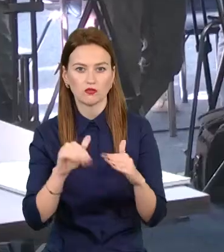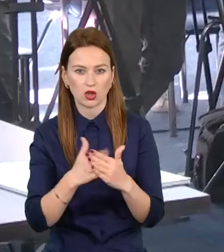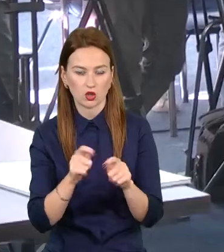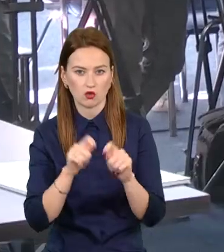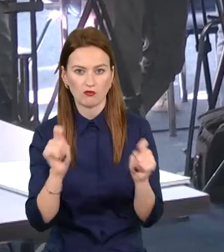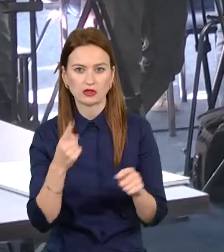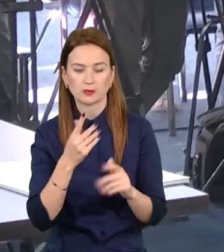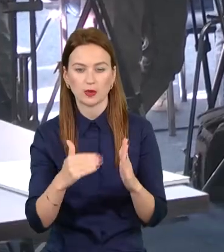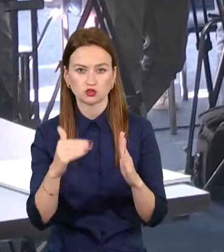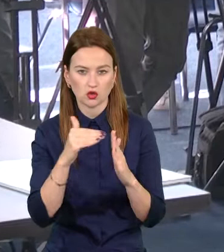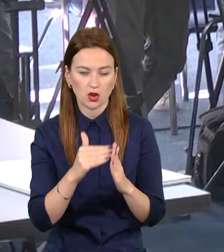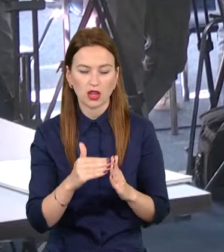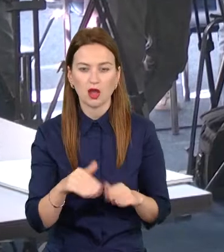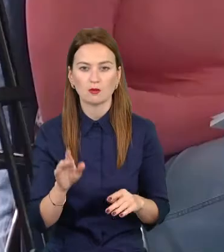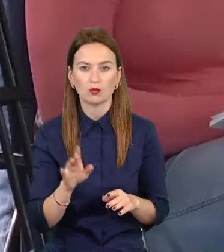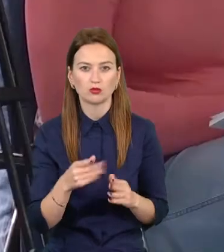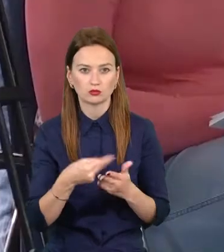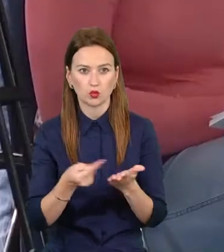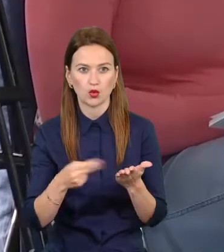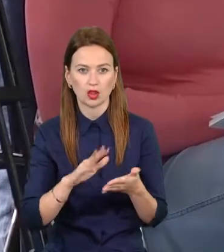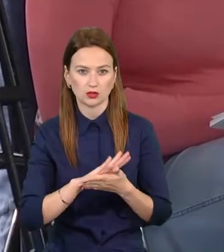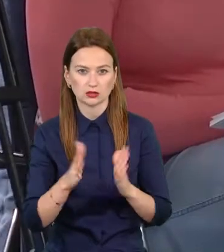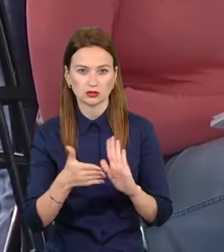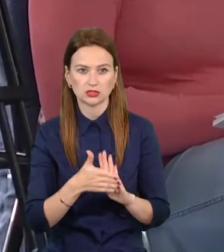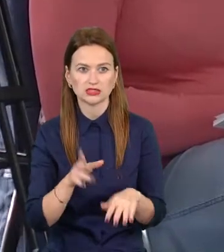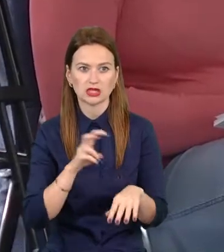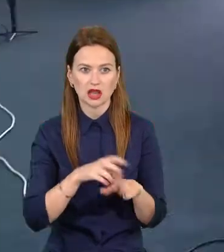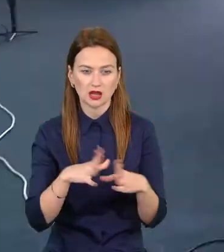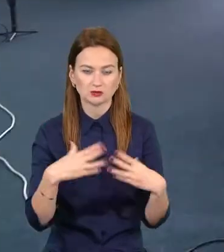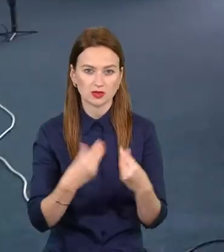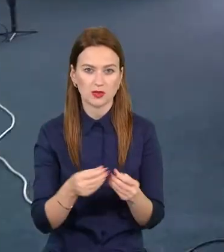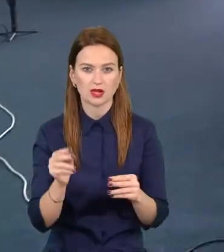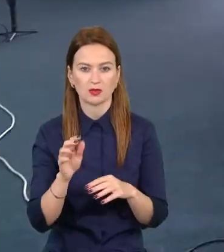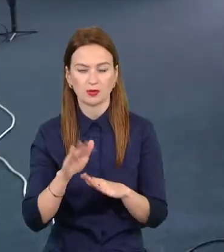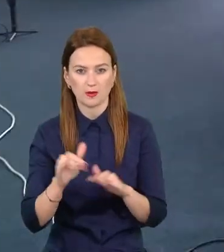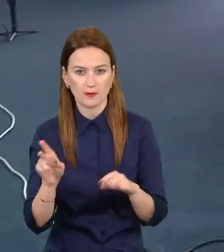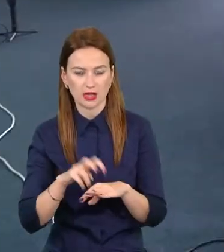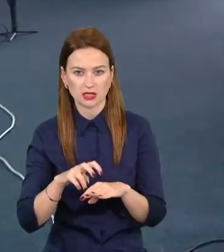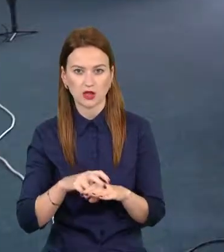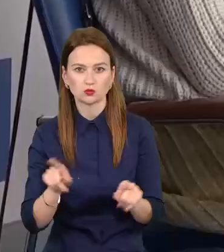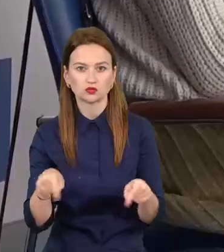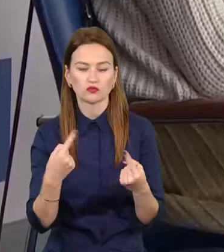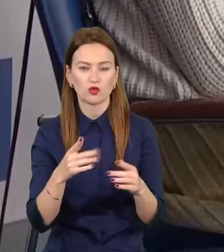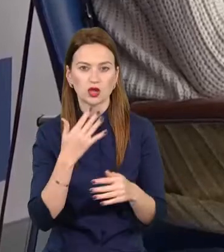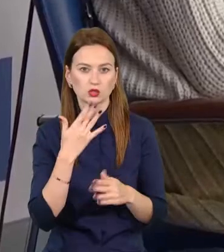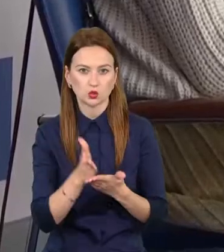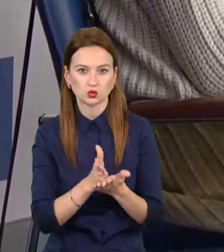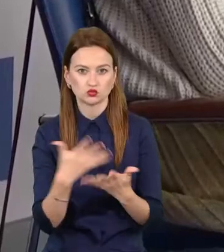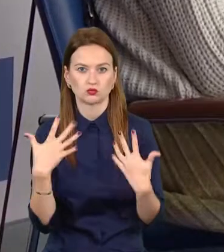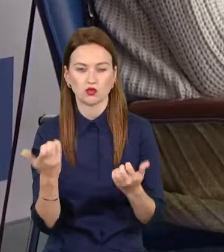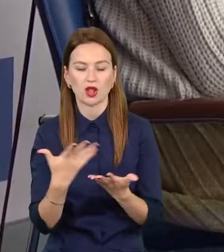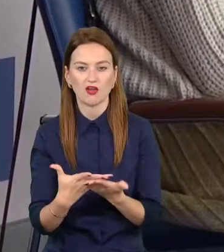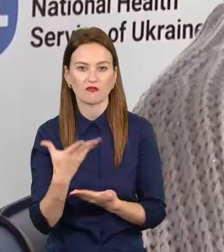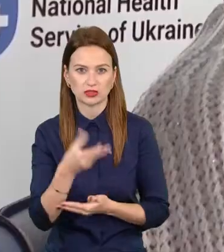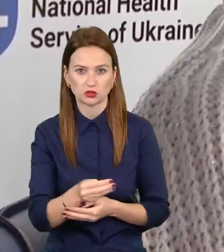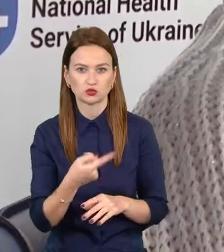першого етапу є укладення декларацій із сімейними лікарями та педіатрами та створення Національної служби здоров'я, яка фінансує медичні